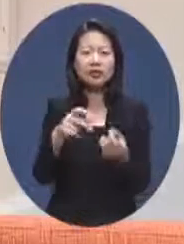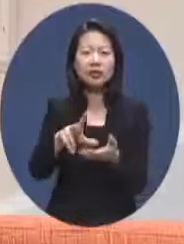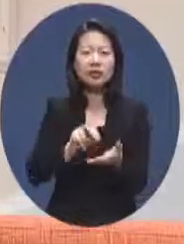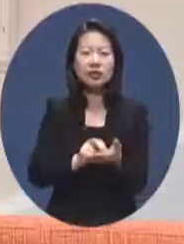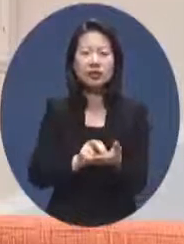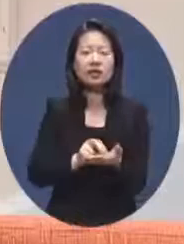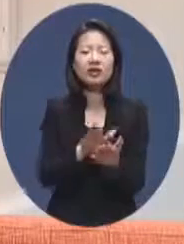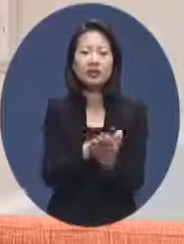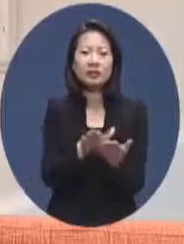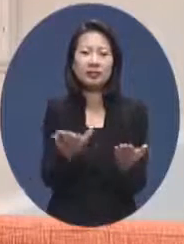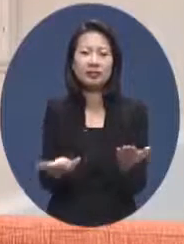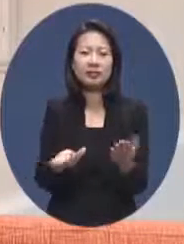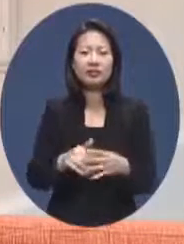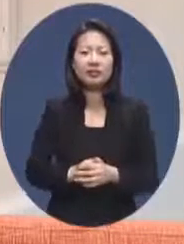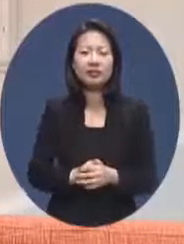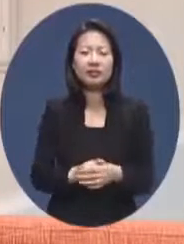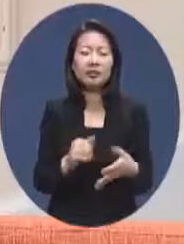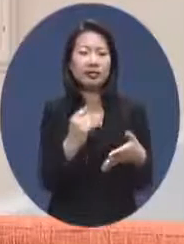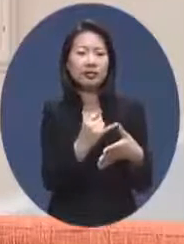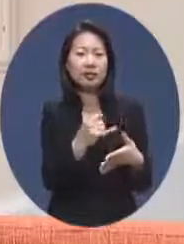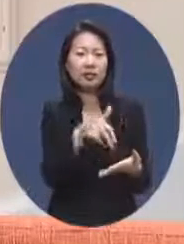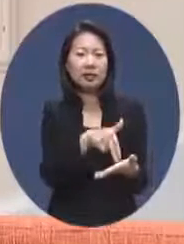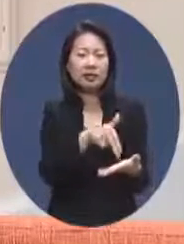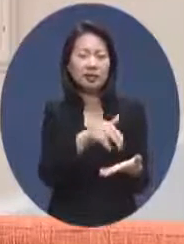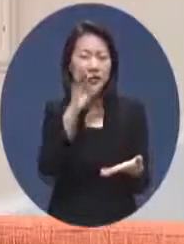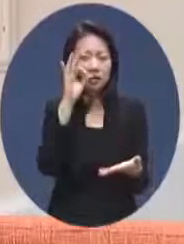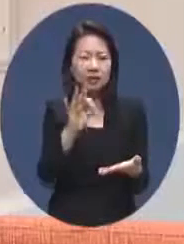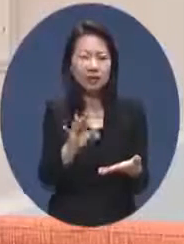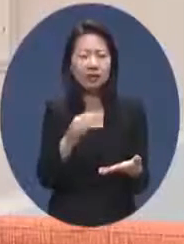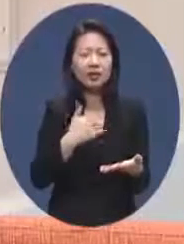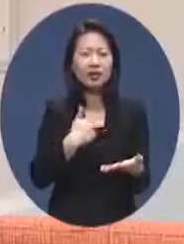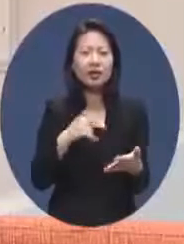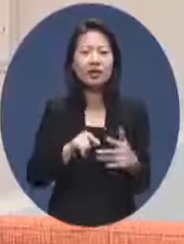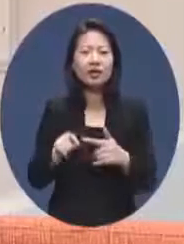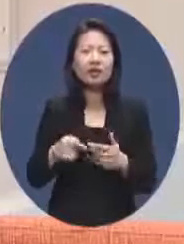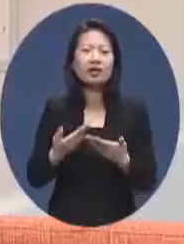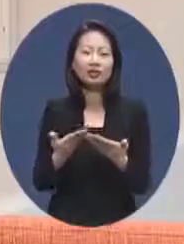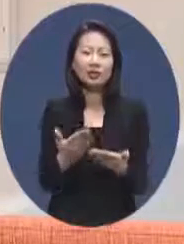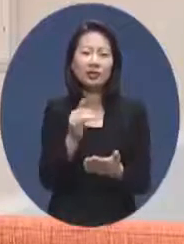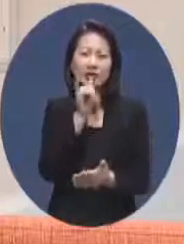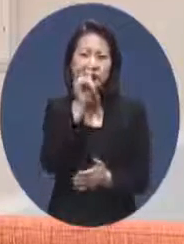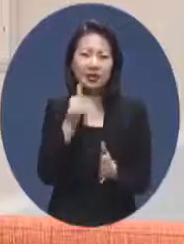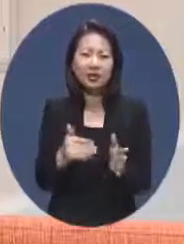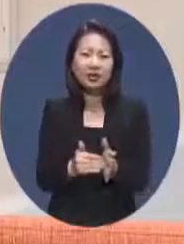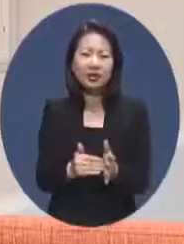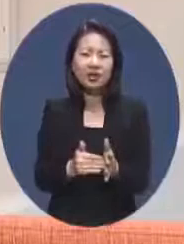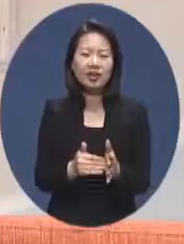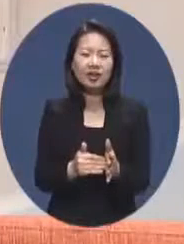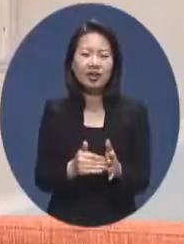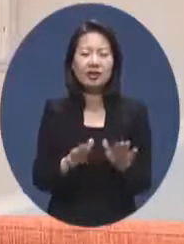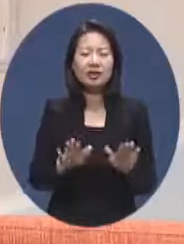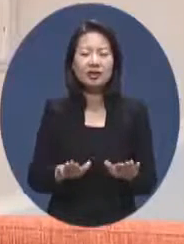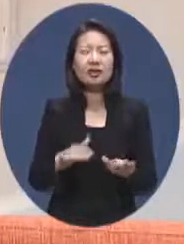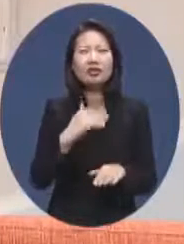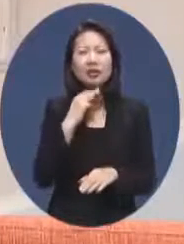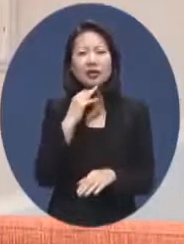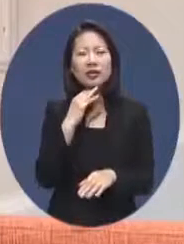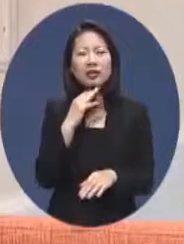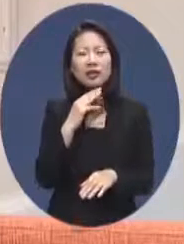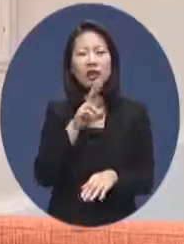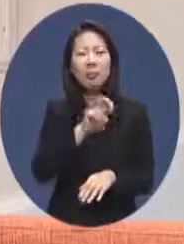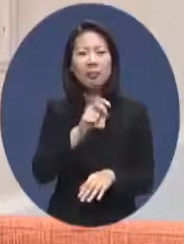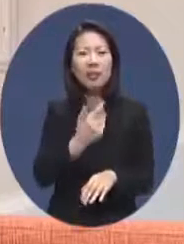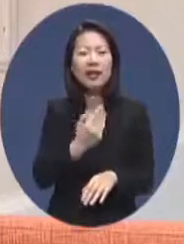행동이라고 보는데요. 다인이 입장에서 이렇게 보면은 전좀 이해가 돼요. 왜냐면 이제 만 3살이면은 이